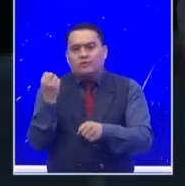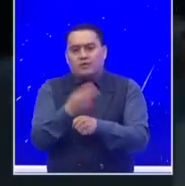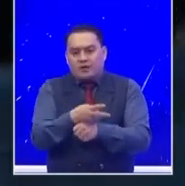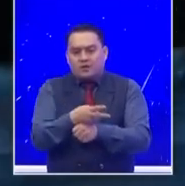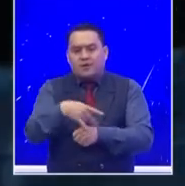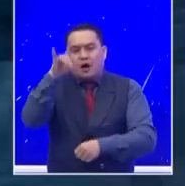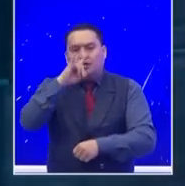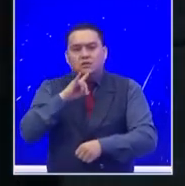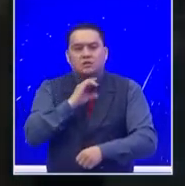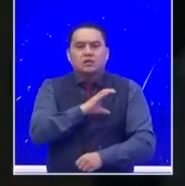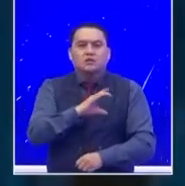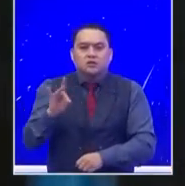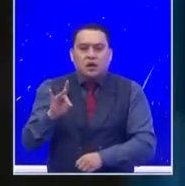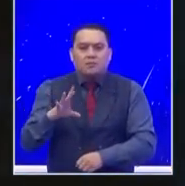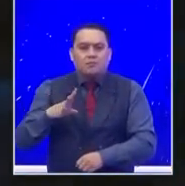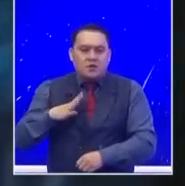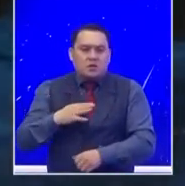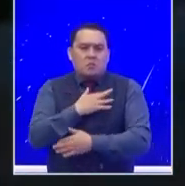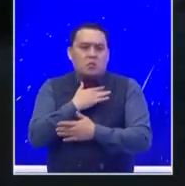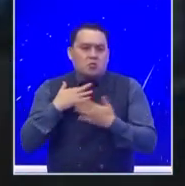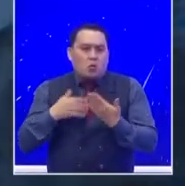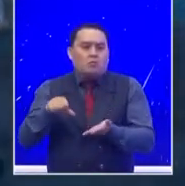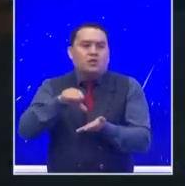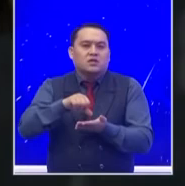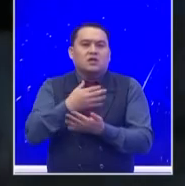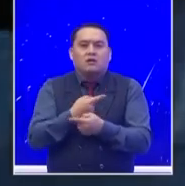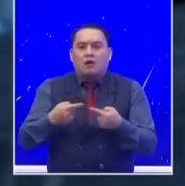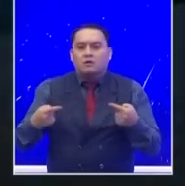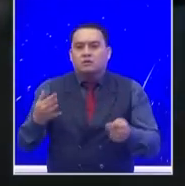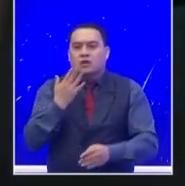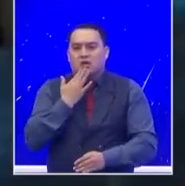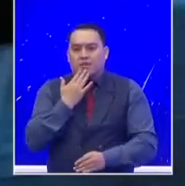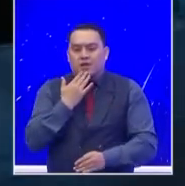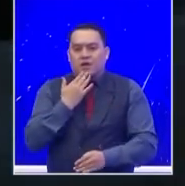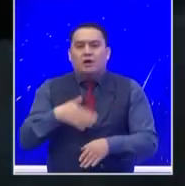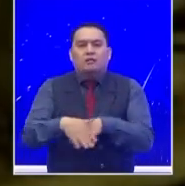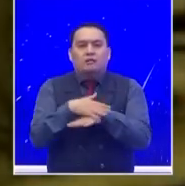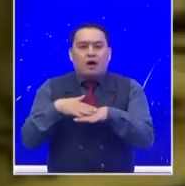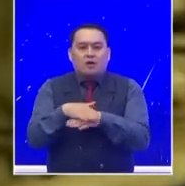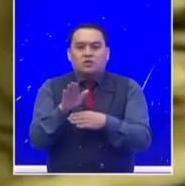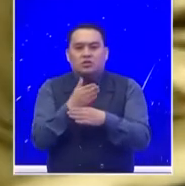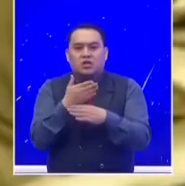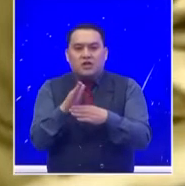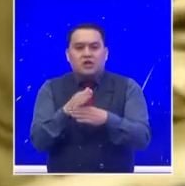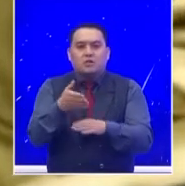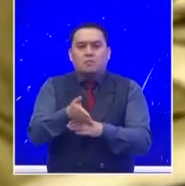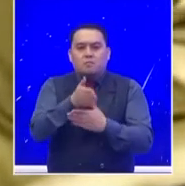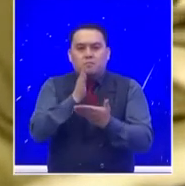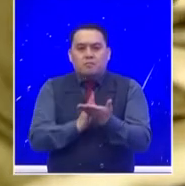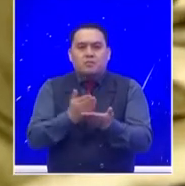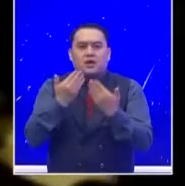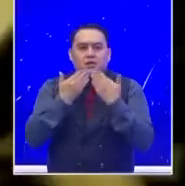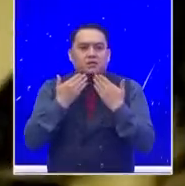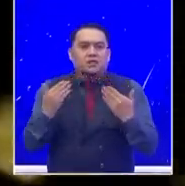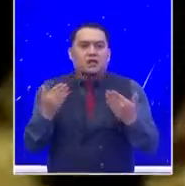Тогда Казахская ССР стала пристанищем для многих представителей разных национальностей. Коренное население делилось с прибывшими последним куском